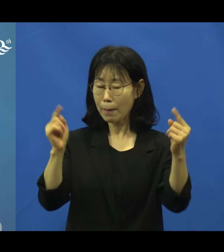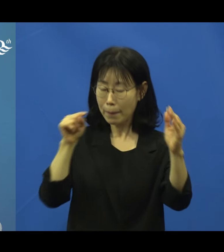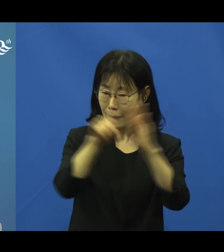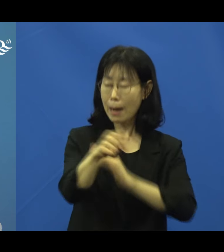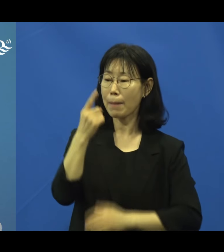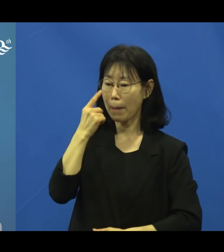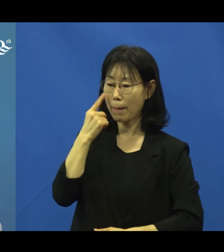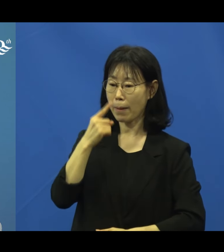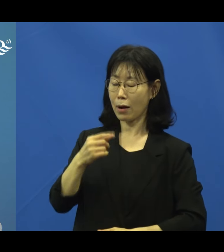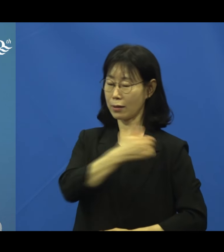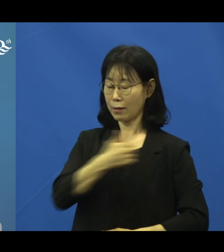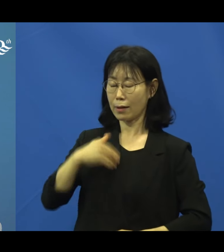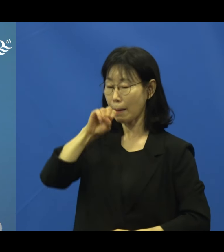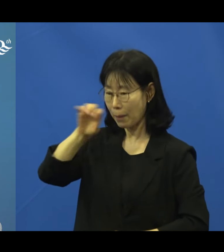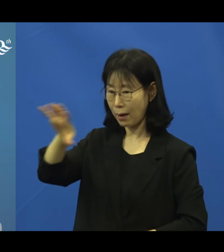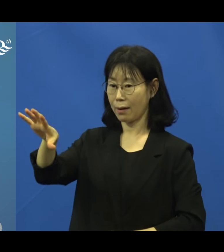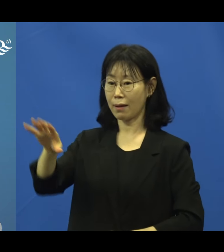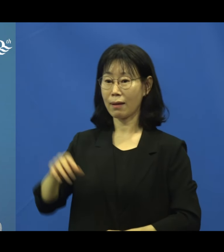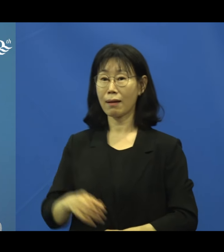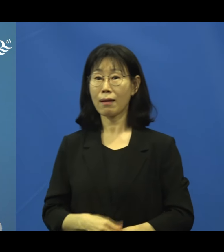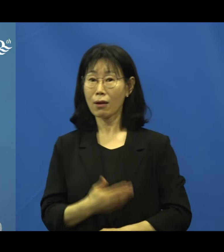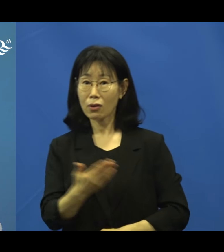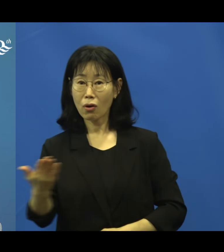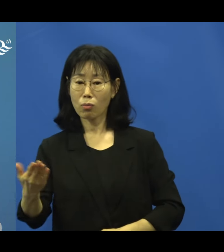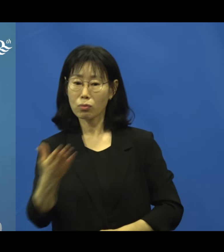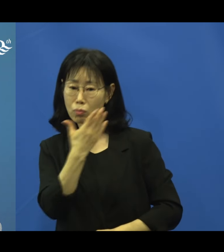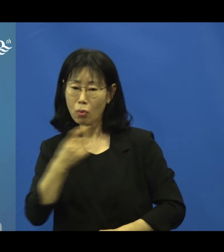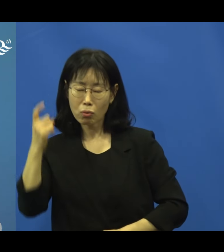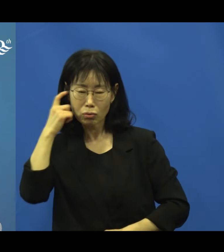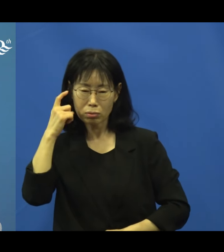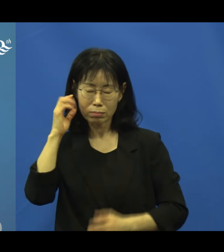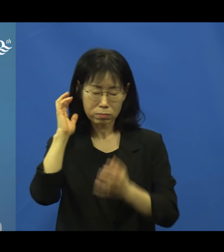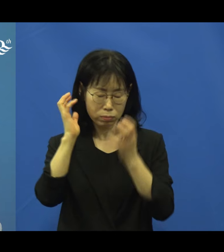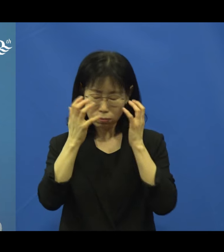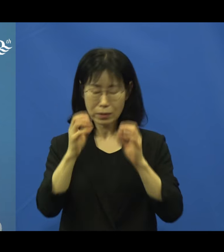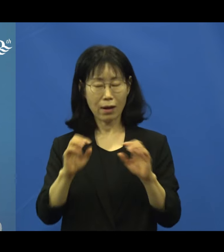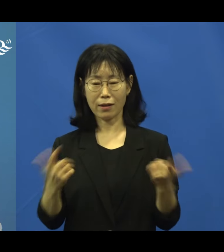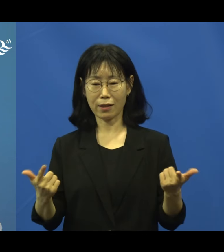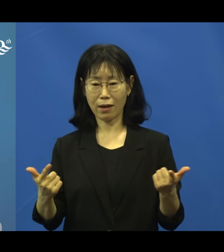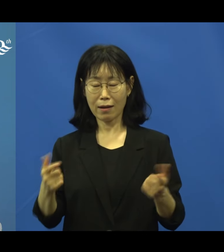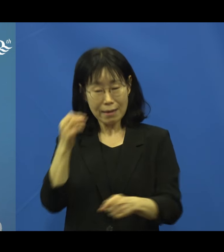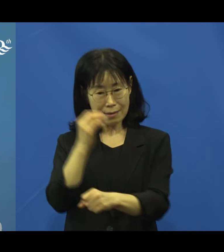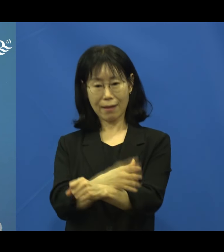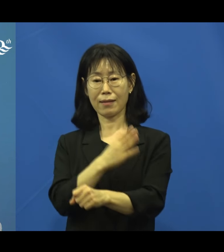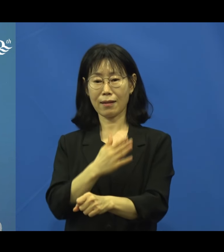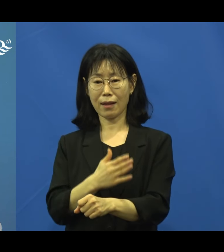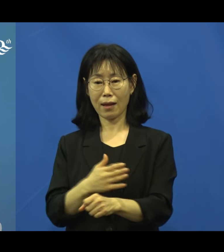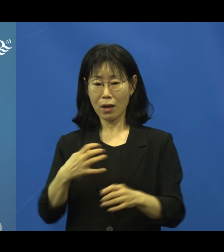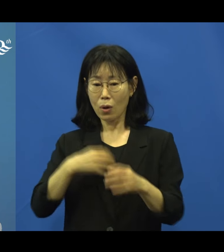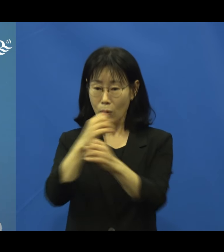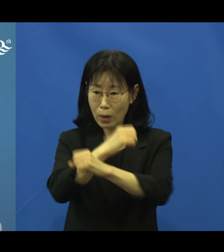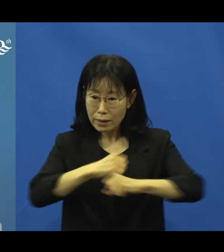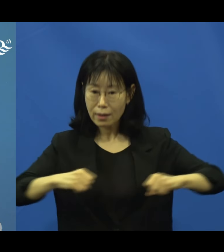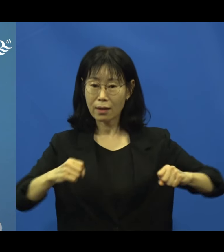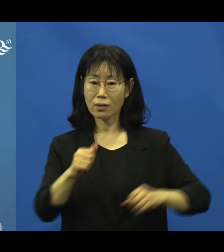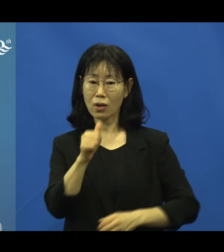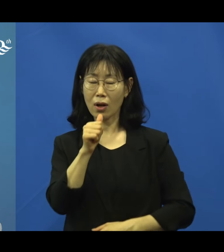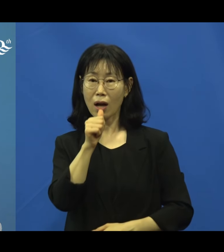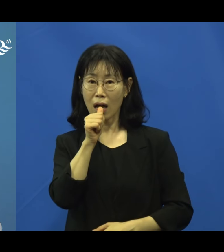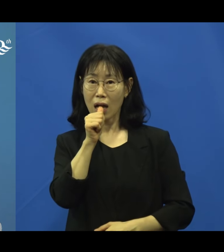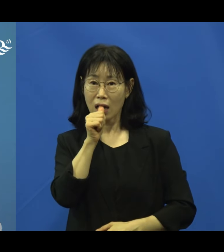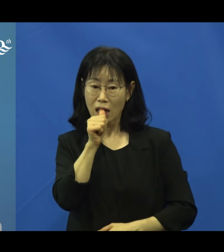복음은 여러분 복잡하지 않습니다. 광야에서 불뱀에 물려 죽는 사람들에게 놋뱀을 보라고